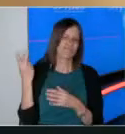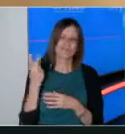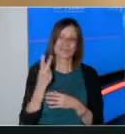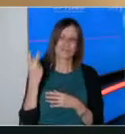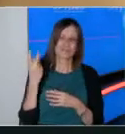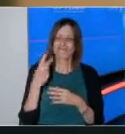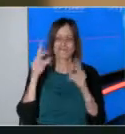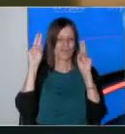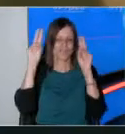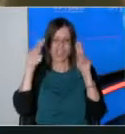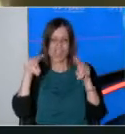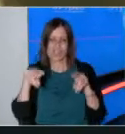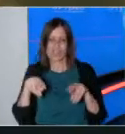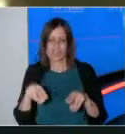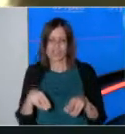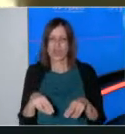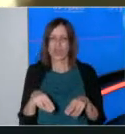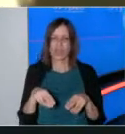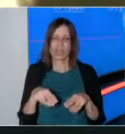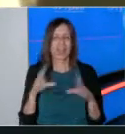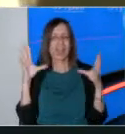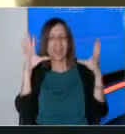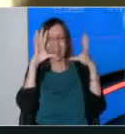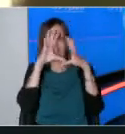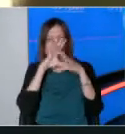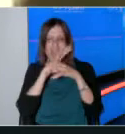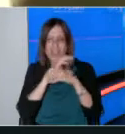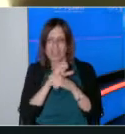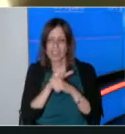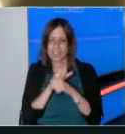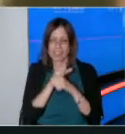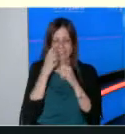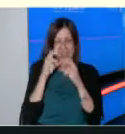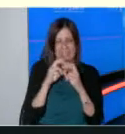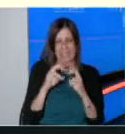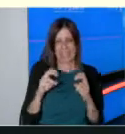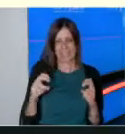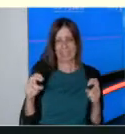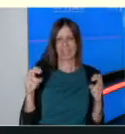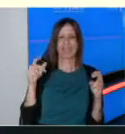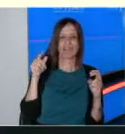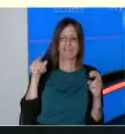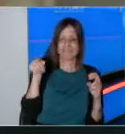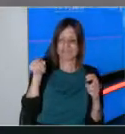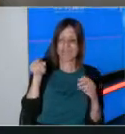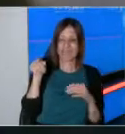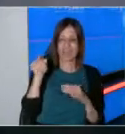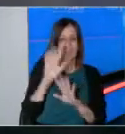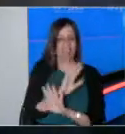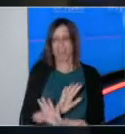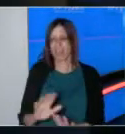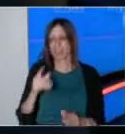בטח עוד יחזור לילה לעיר, ולך